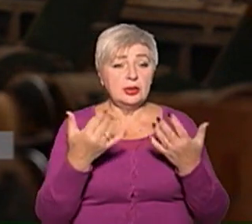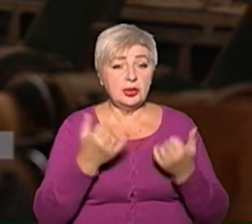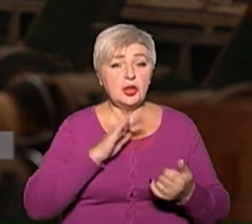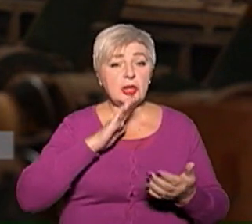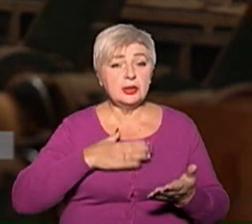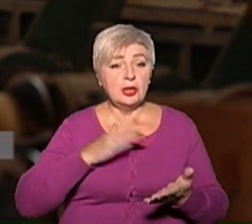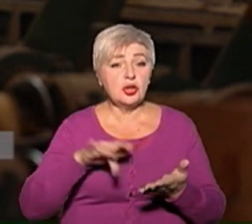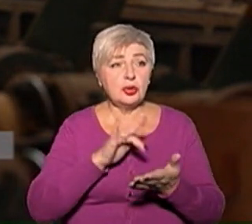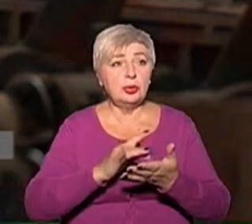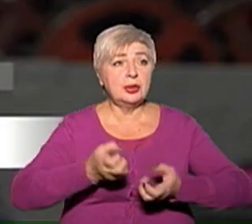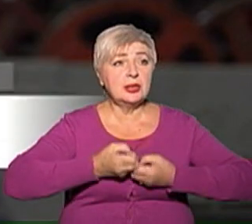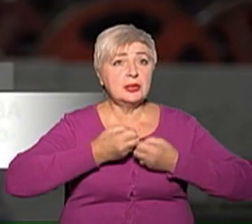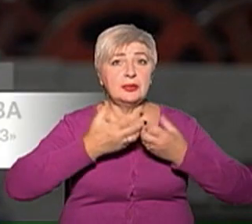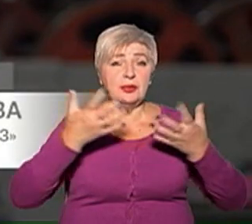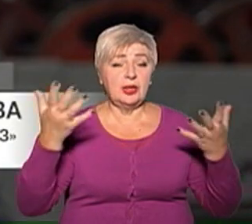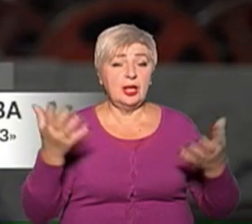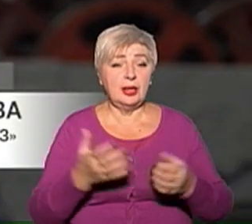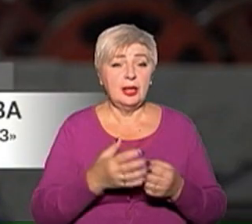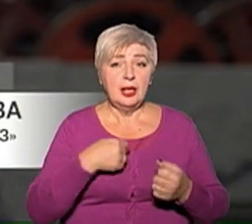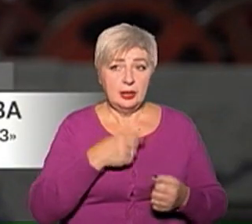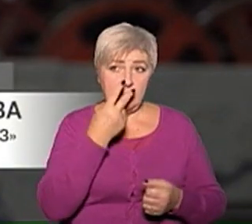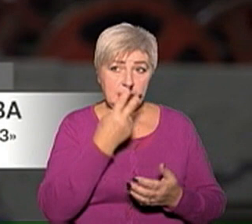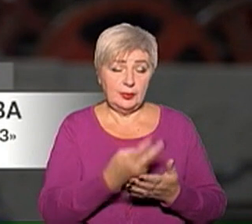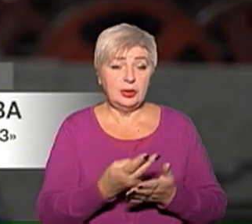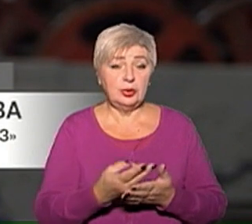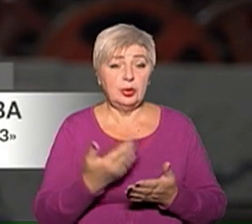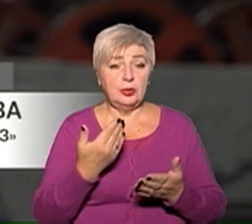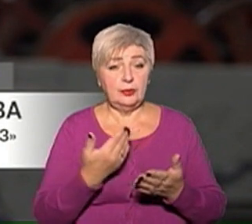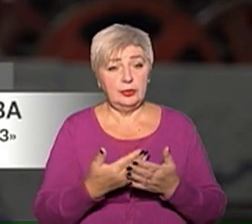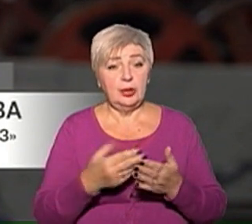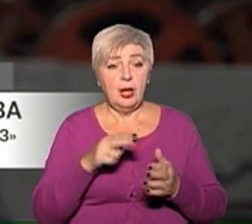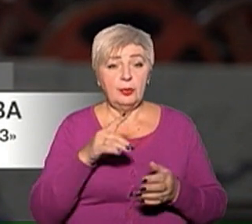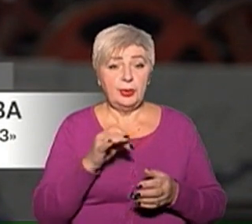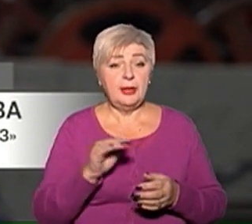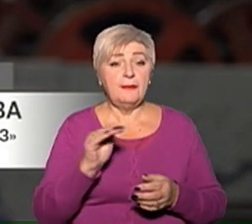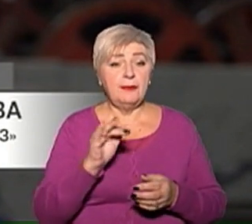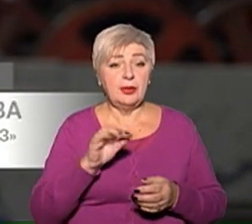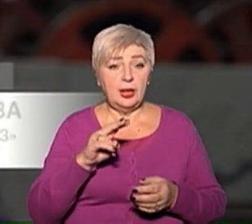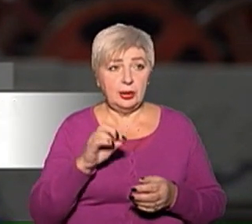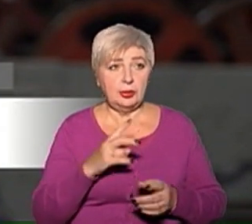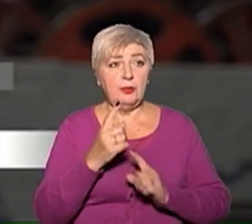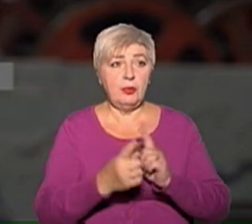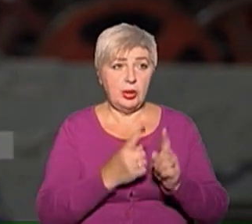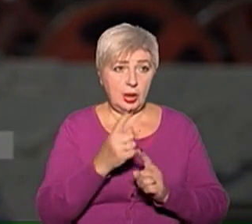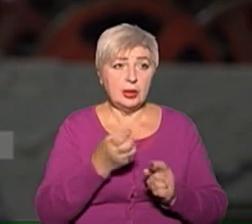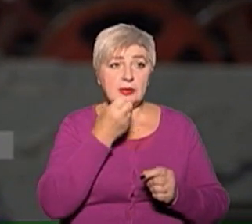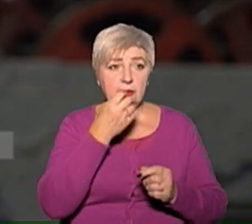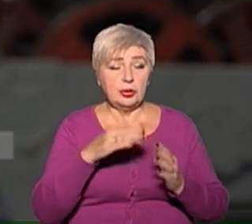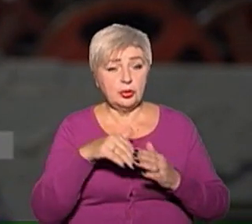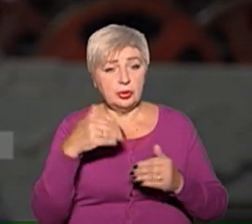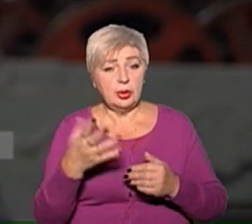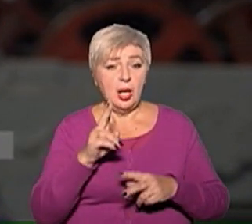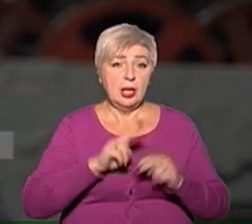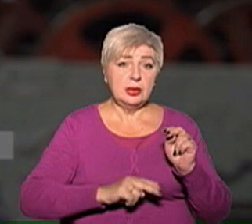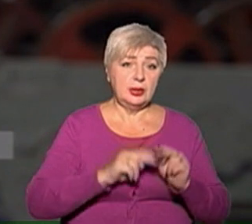город цветет, расцветает. Я смотрю, вот при Филатове он действительно меняется и в хорошую сторону, и